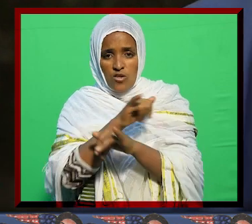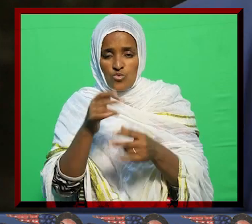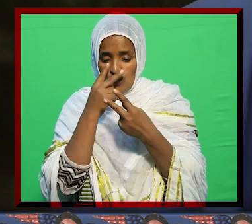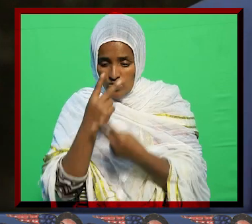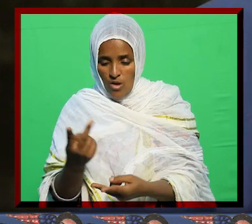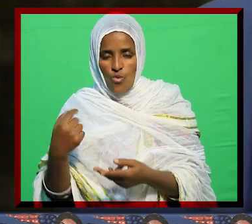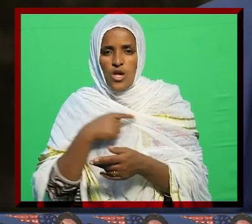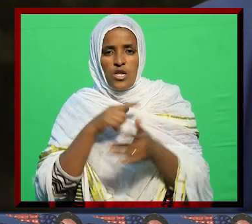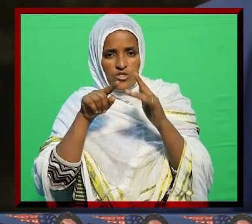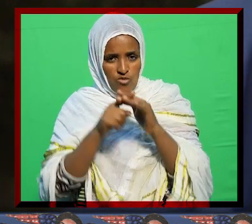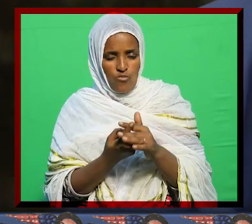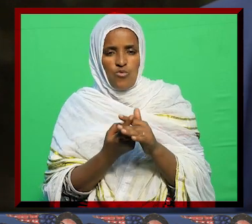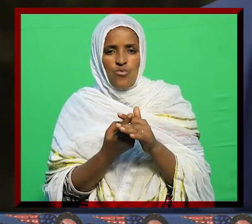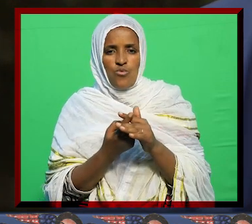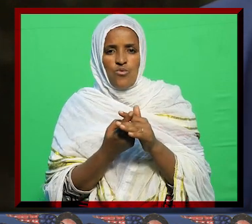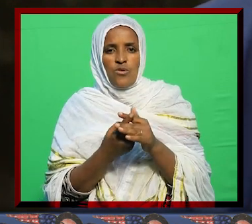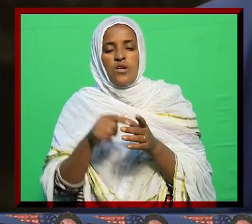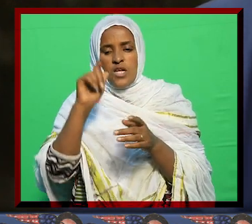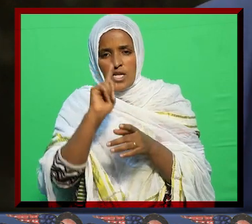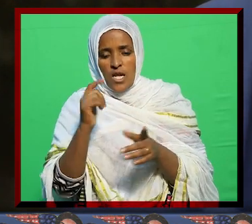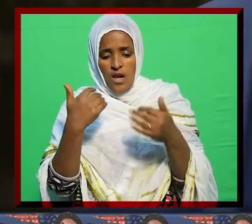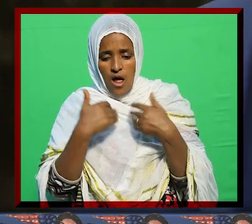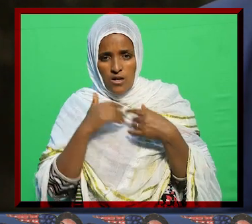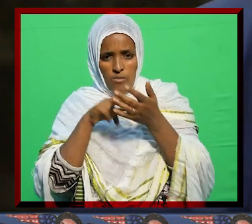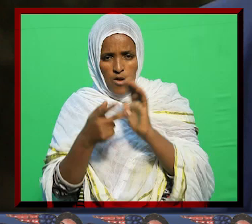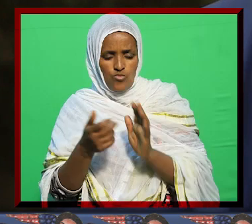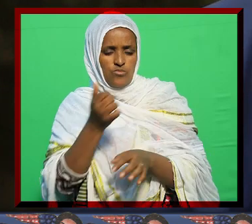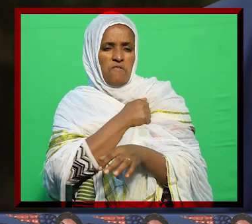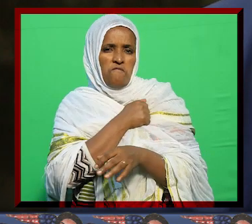እንዲሁ ስናየው ከኔ ጀምሮ ነን አለን